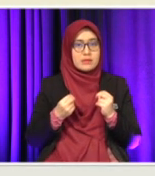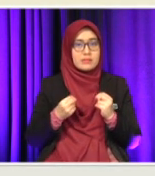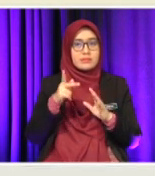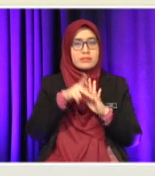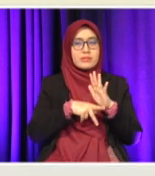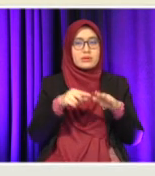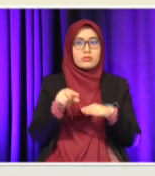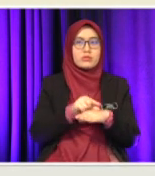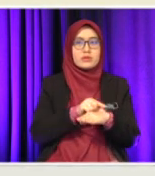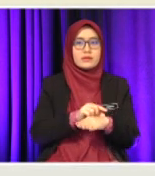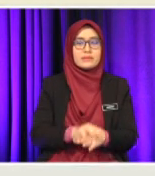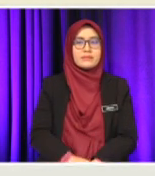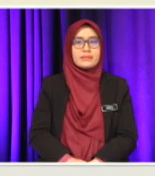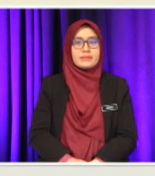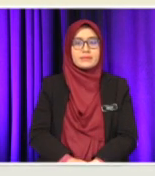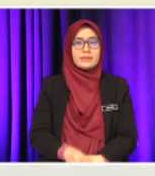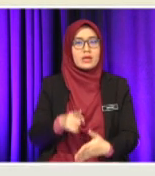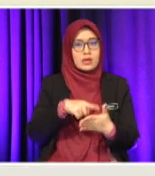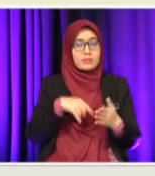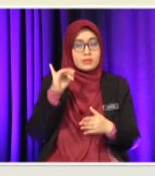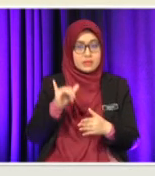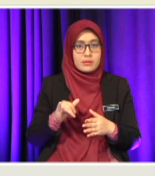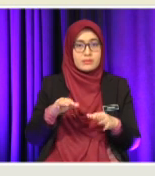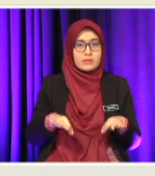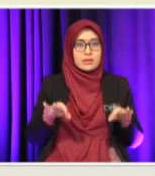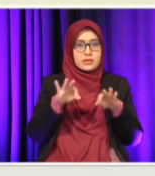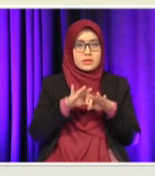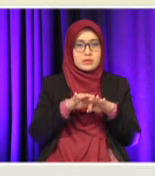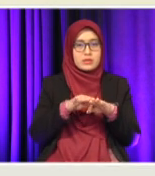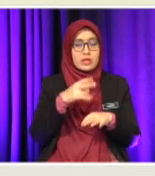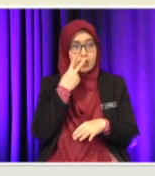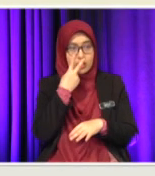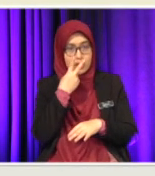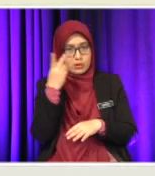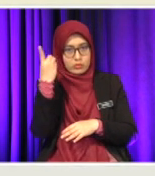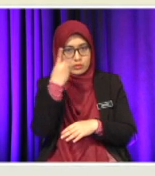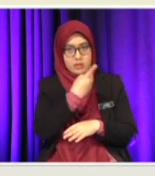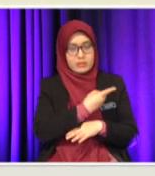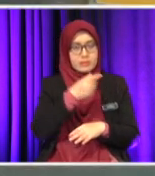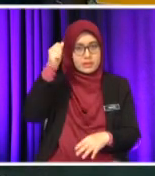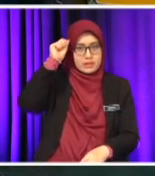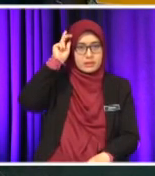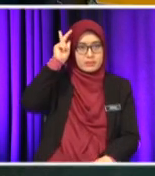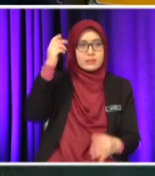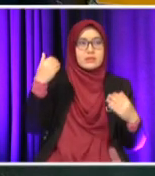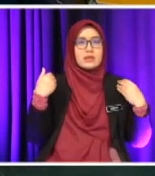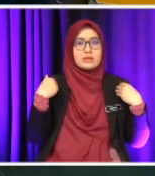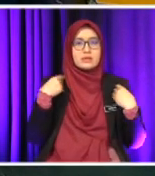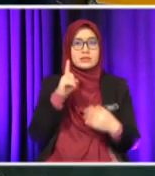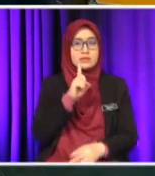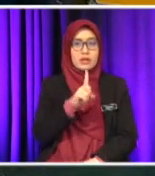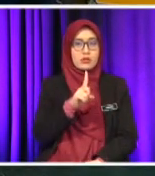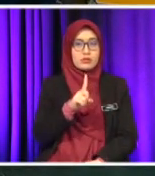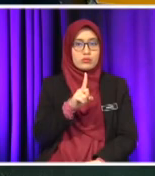memenuhi keperluan dan baik di depan Akmal itu ada satu papan yang mengandung